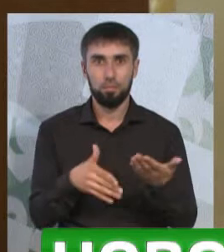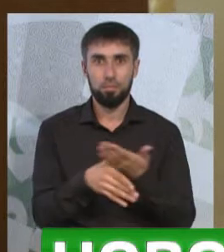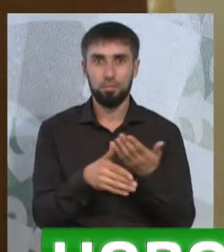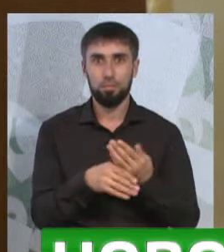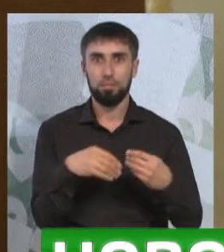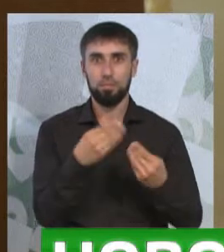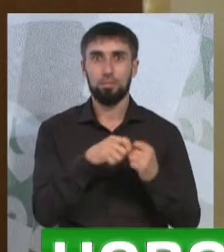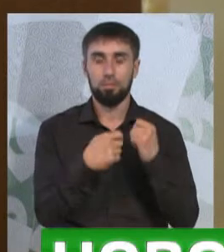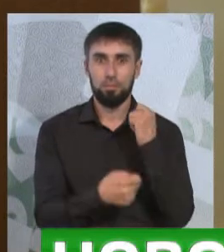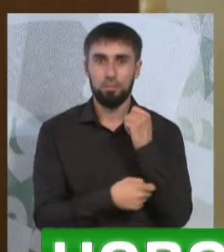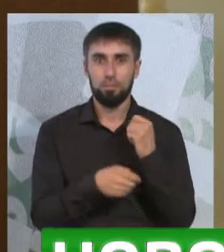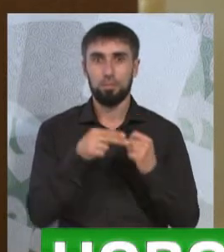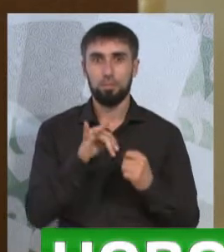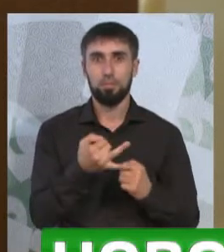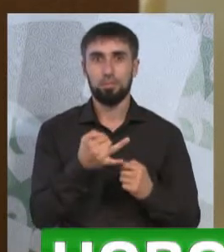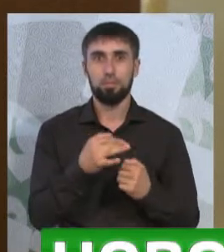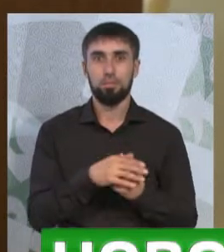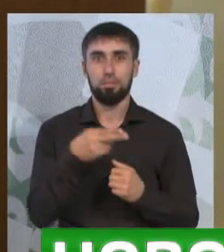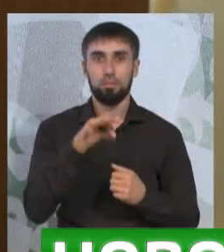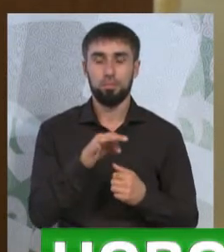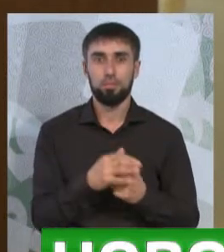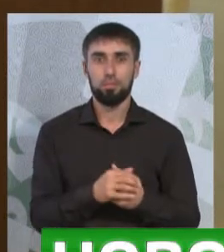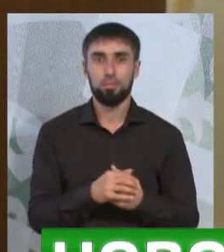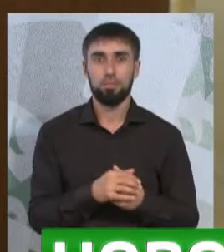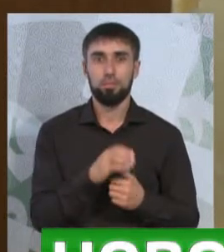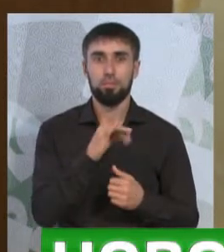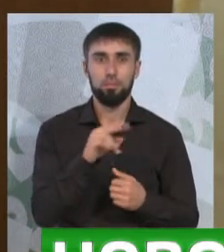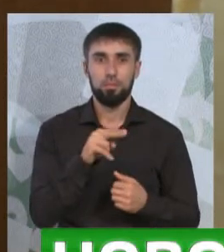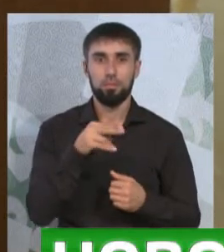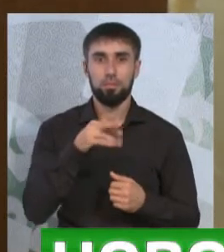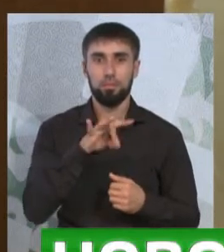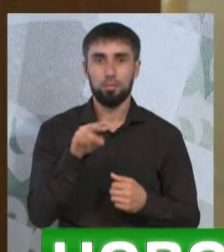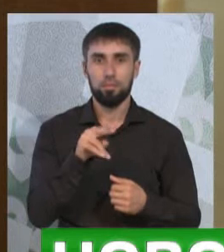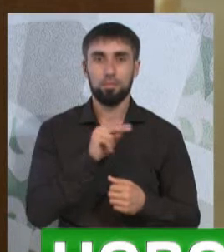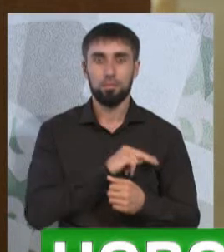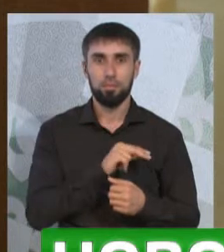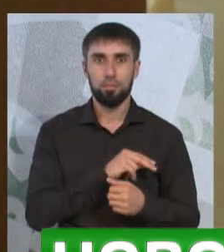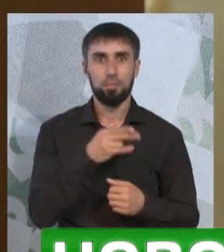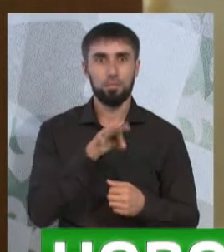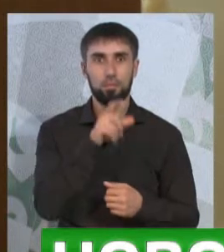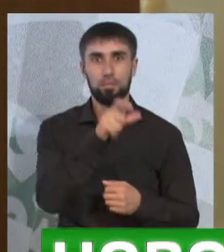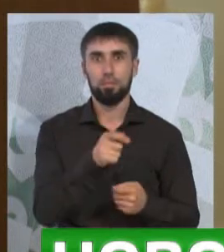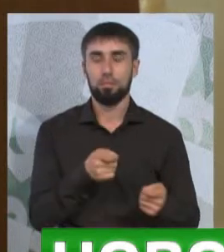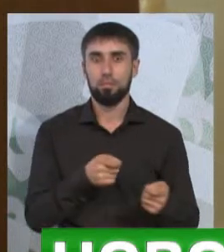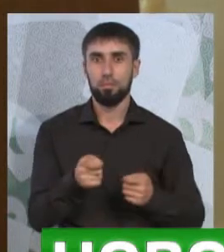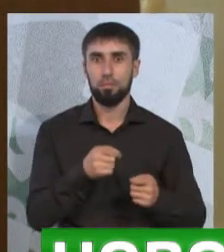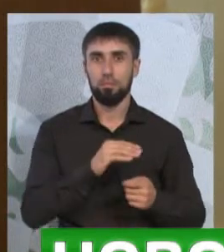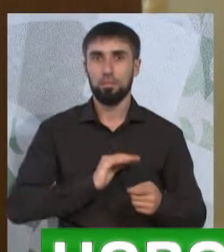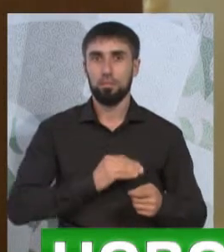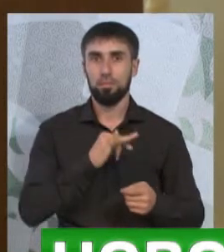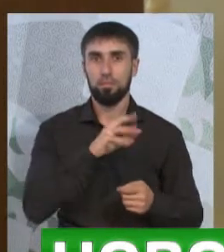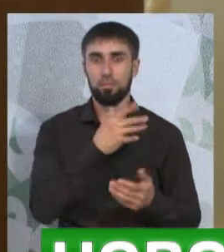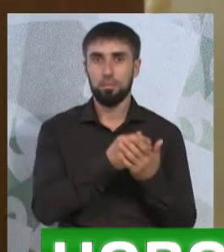и по материалам, и по субподрядным работам. Однако подрядчик не отказался от этих